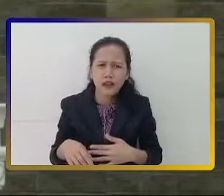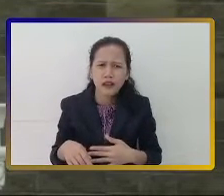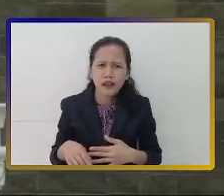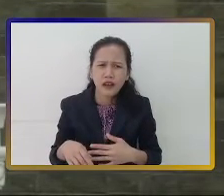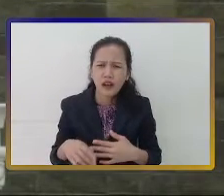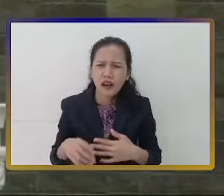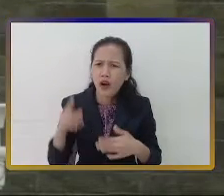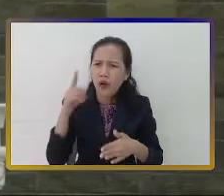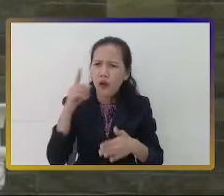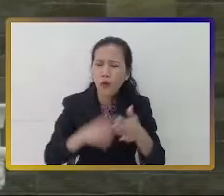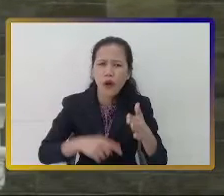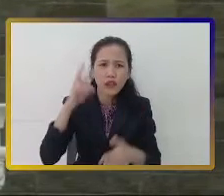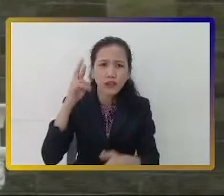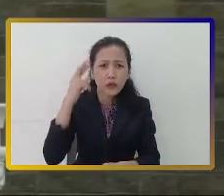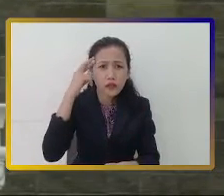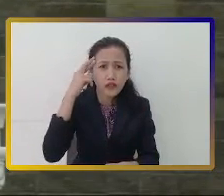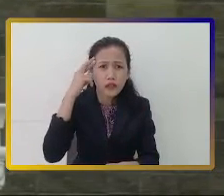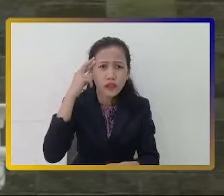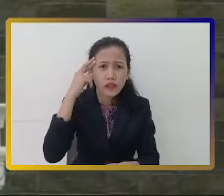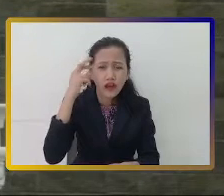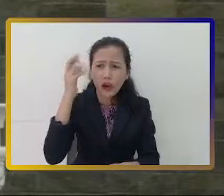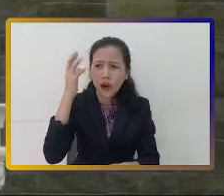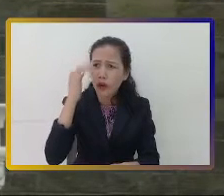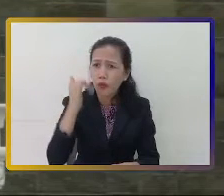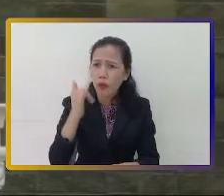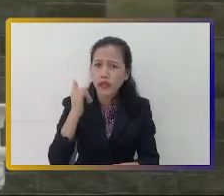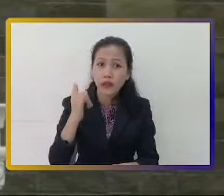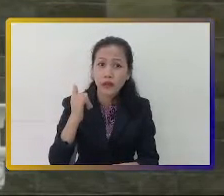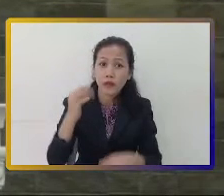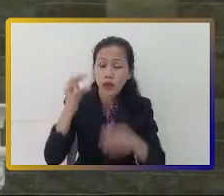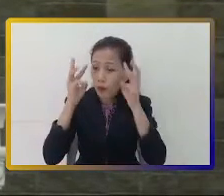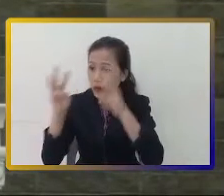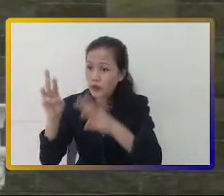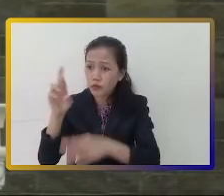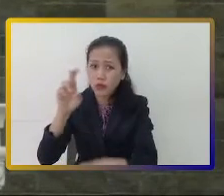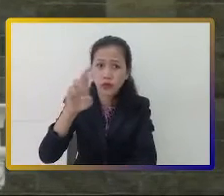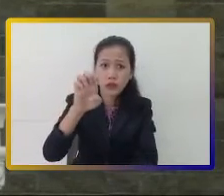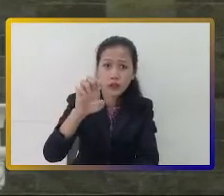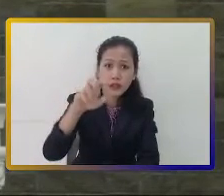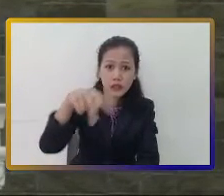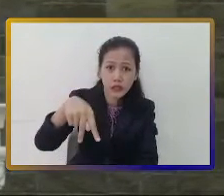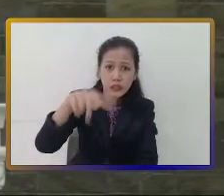Anong dahilan kung bakit mo papanoorin yung replay samantalang pwede mo panoorin yung live?